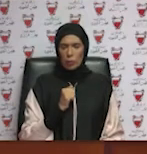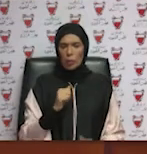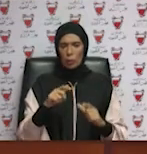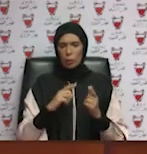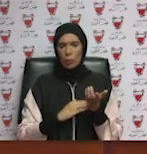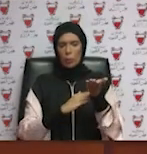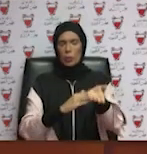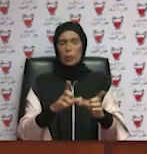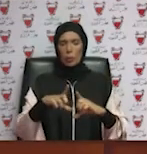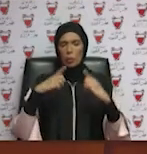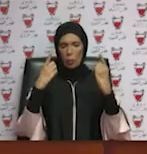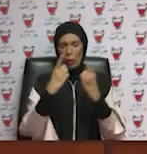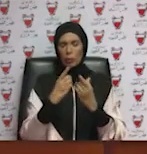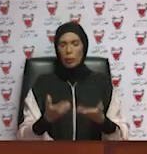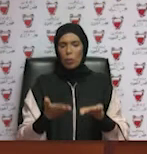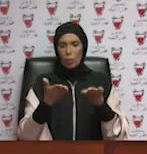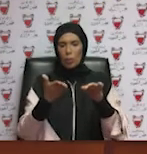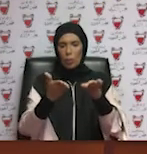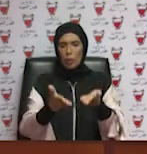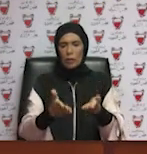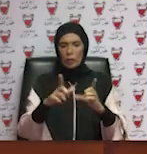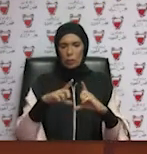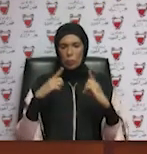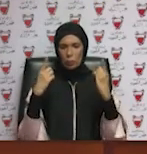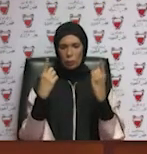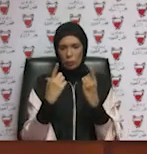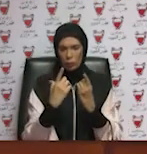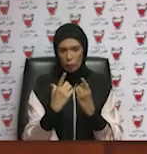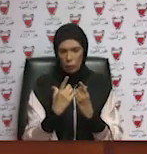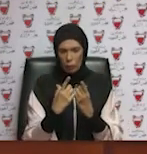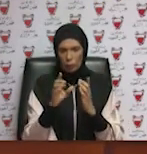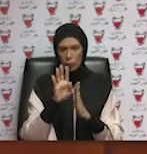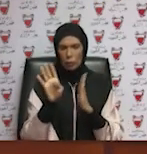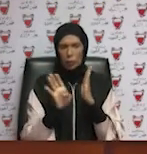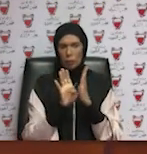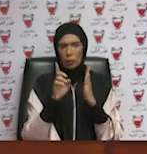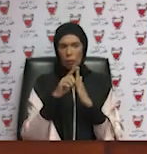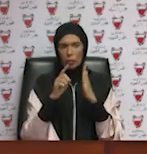المجلس بحالته إلى لجنة الخدمات مع اختار لجنة الشؤون التشريعية والقانونية.